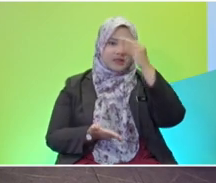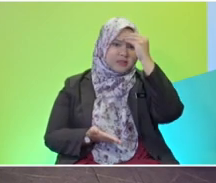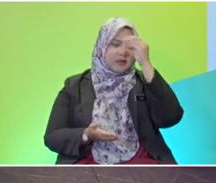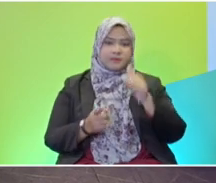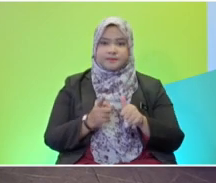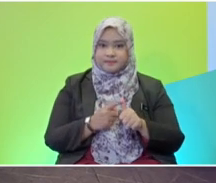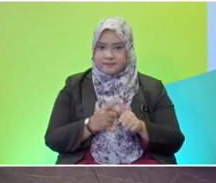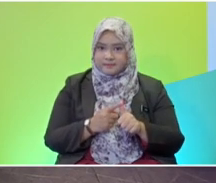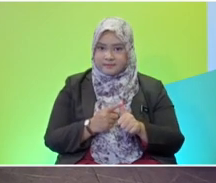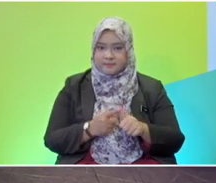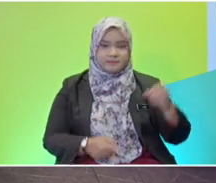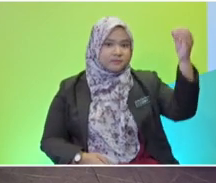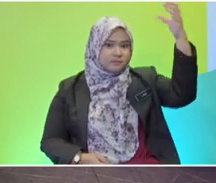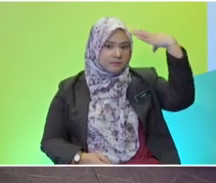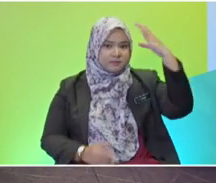saja